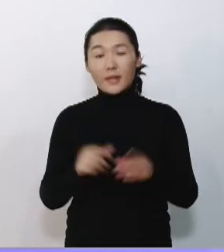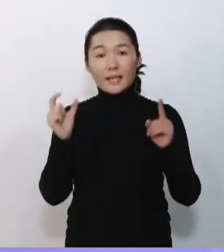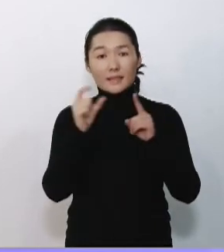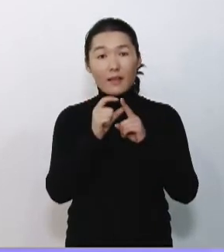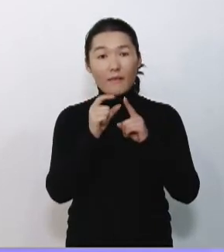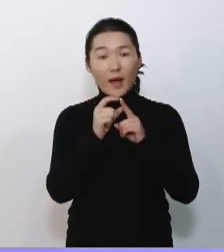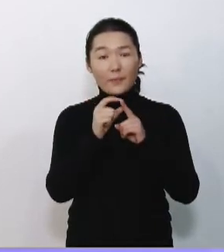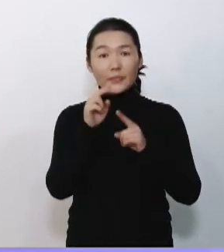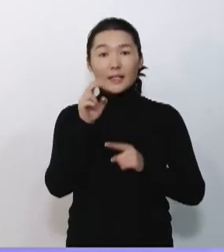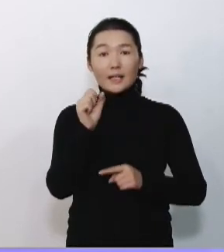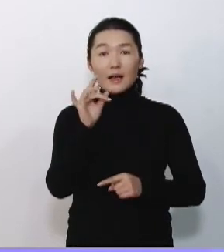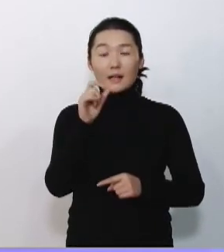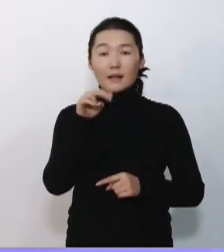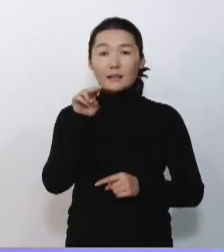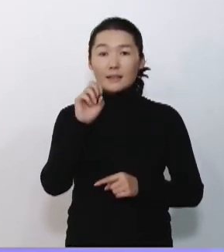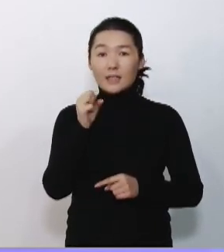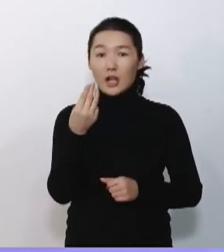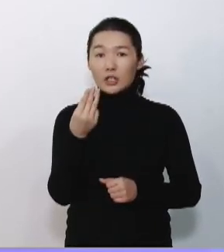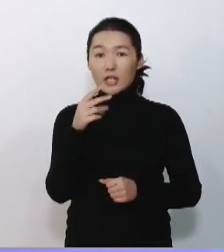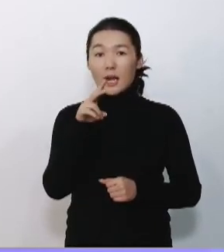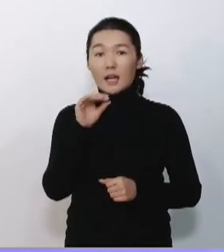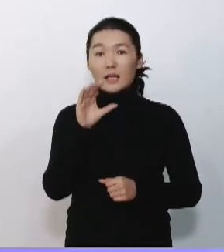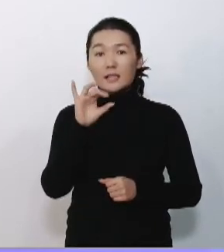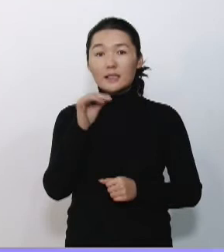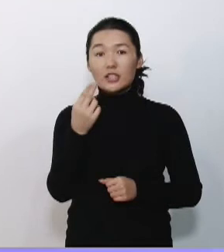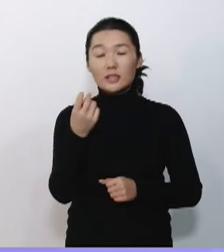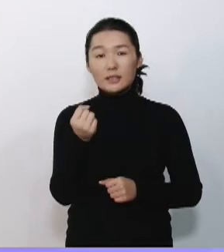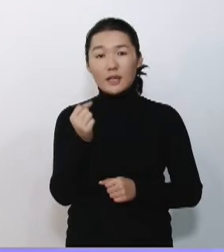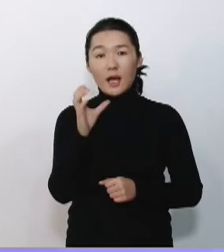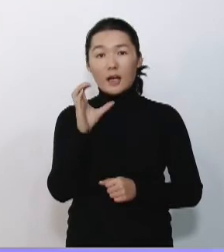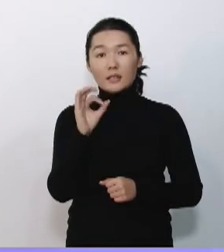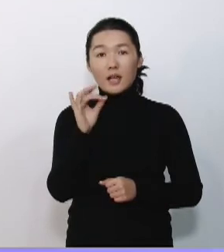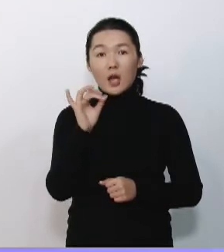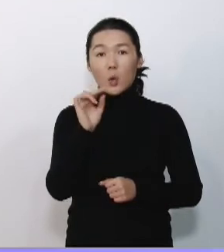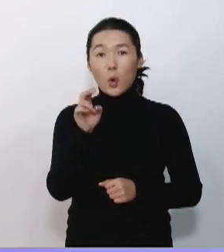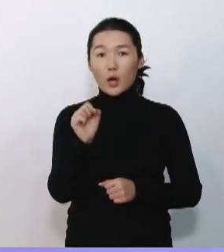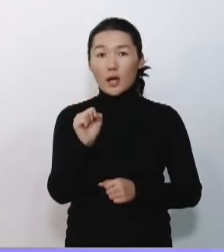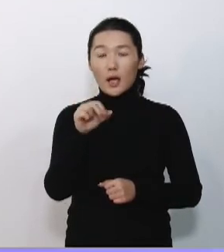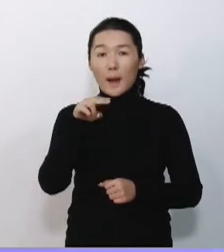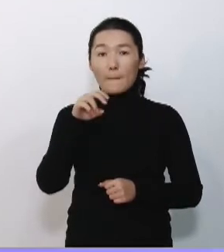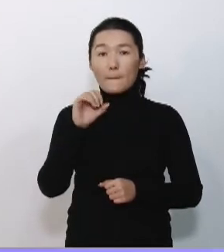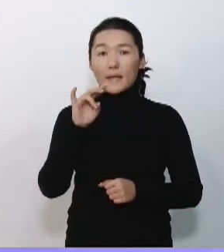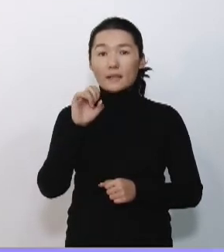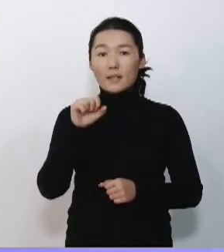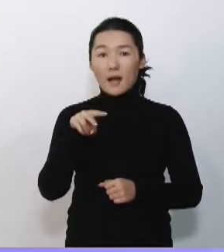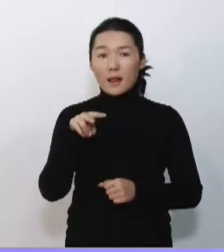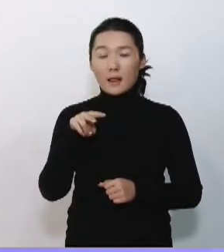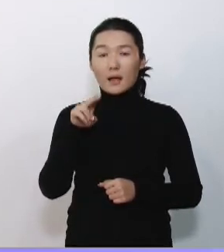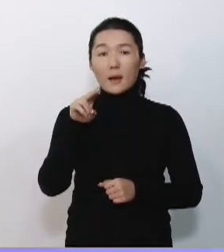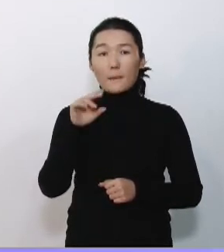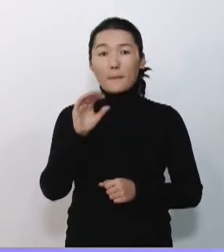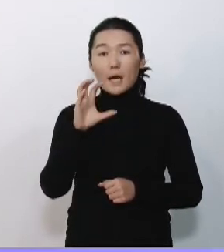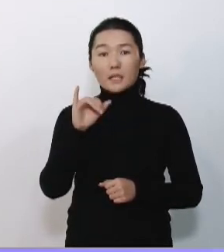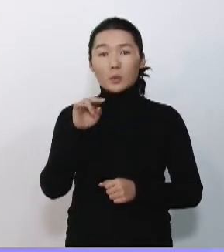Слова. Карандаш, лисица, сорока, пенал,